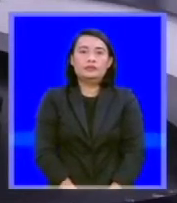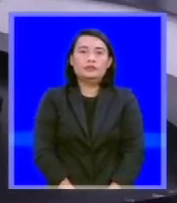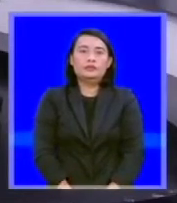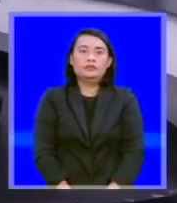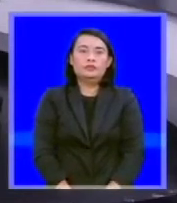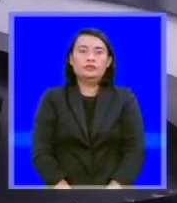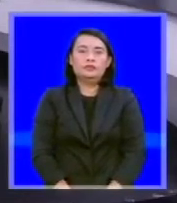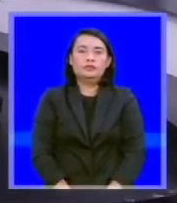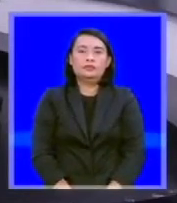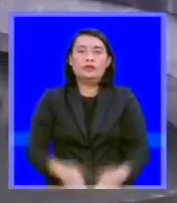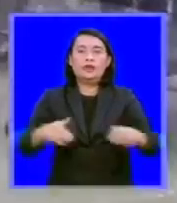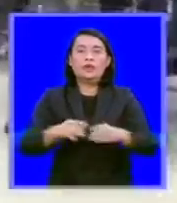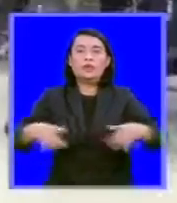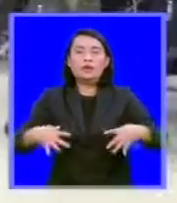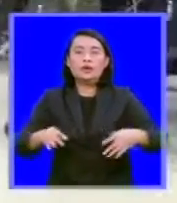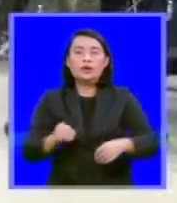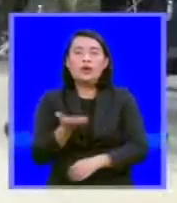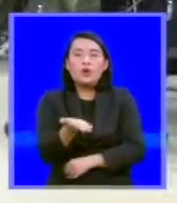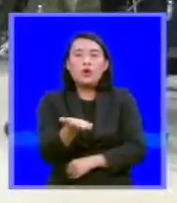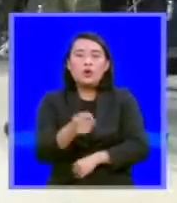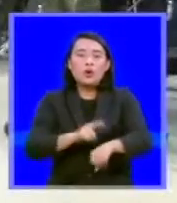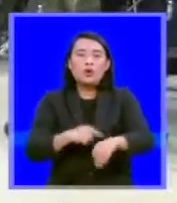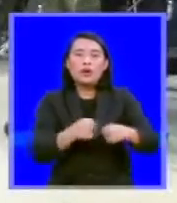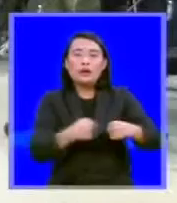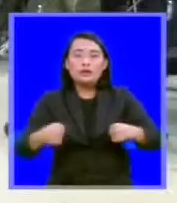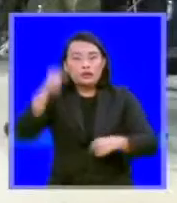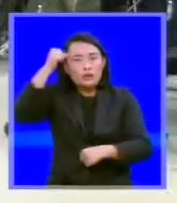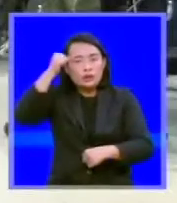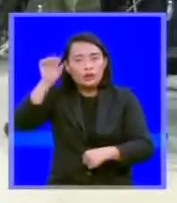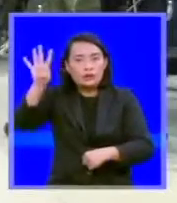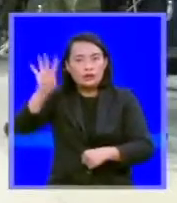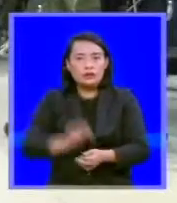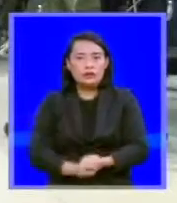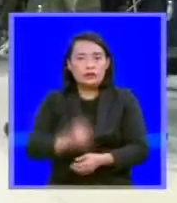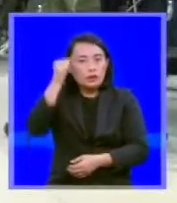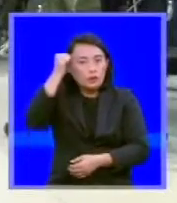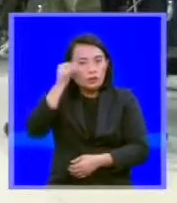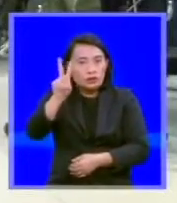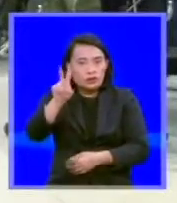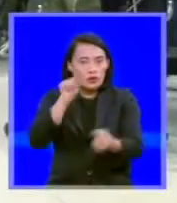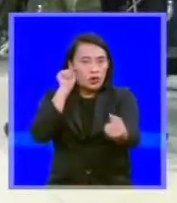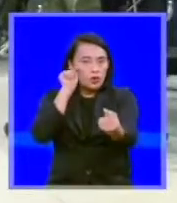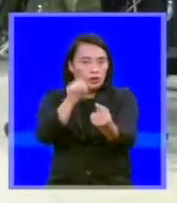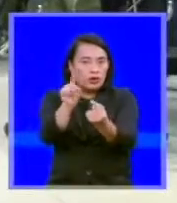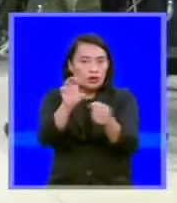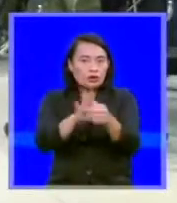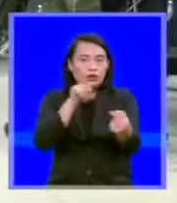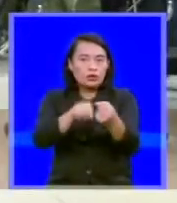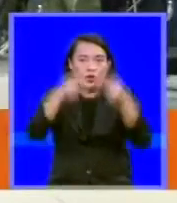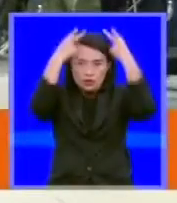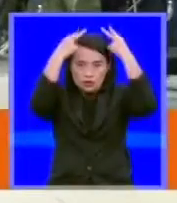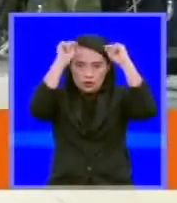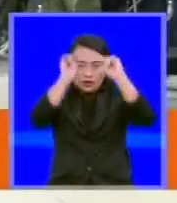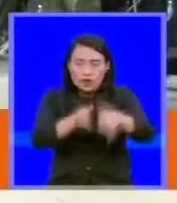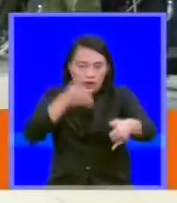ค่ะฝ่ายค้านขอขยายเวลาการซักฟอกรัฐบาลนะคะเป็น4วันค่ะโดย2วันแรกนั้นจะขอพุ่งเป้าอภิปรายไปที่ตัวนายกรัฐมนตรีเพียงค